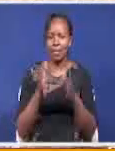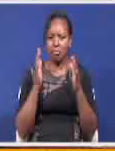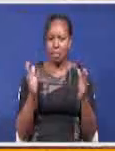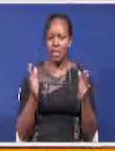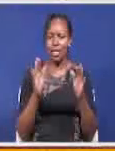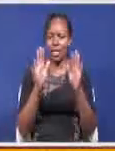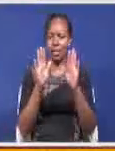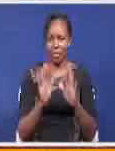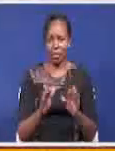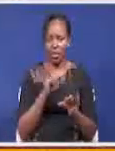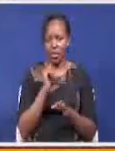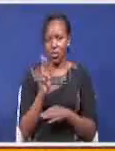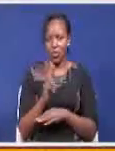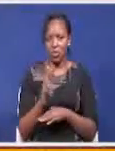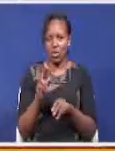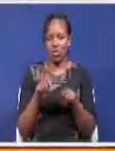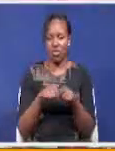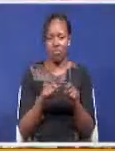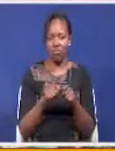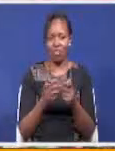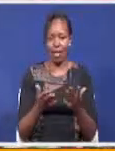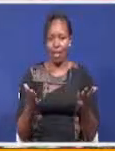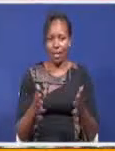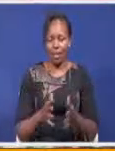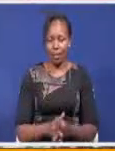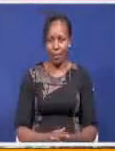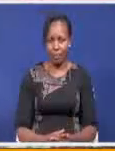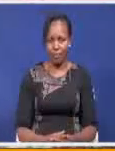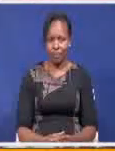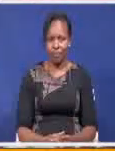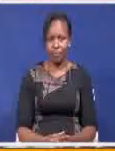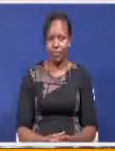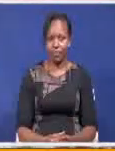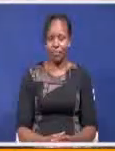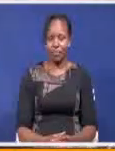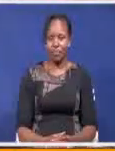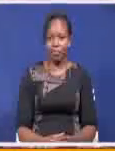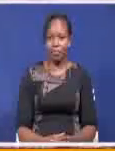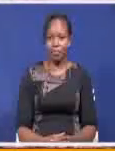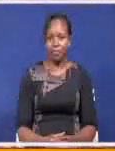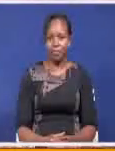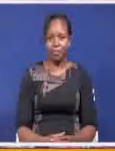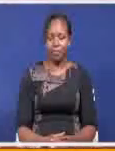kibibaya. Ngiripo Tarauru TV kumantere chidraka. Mbita wa Paul. Gwa Kabithi.